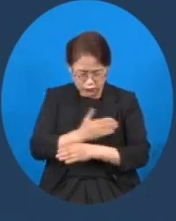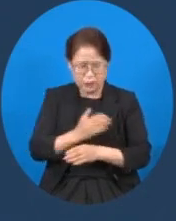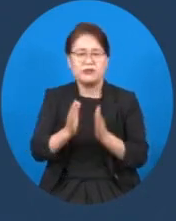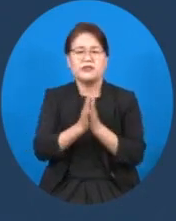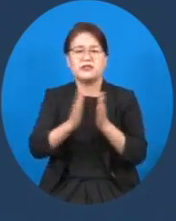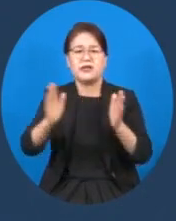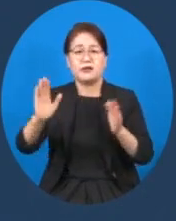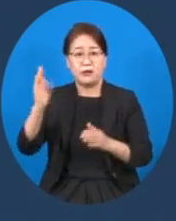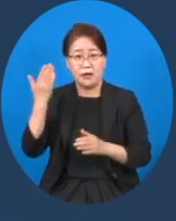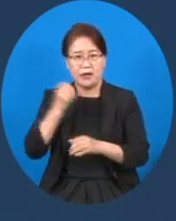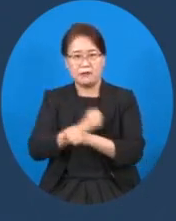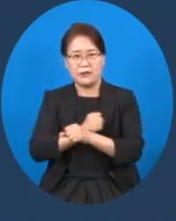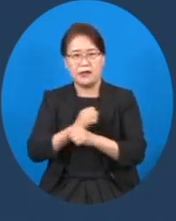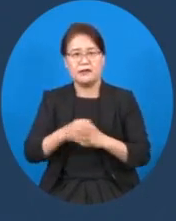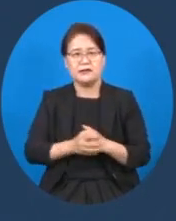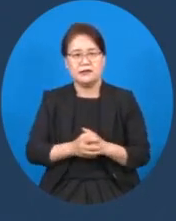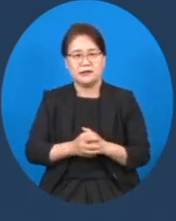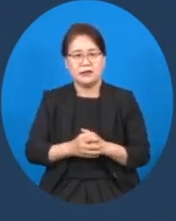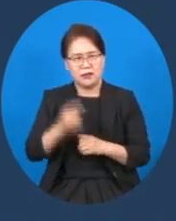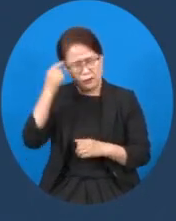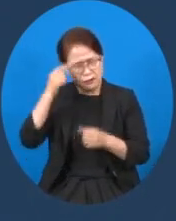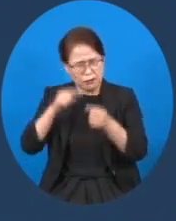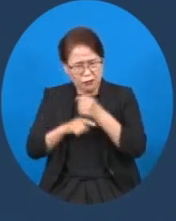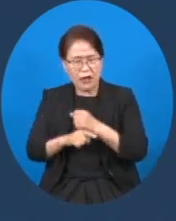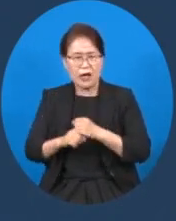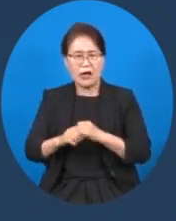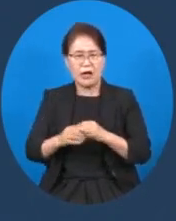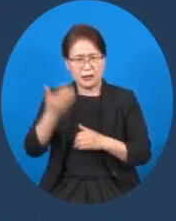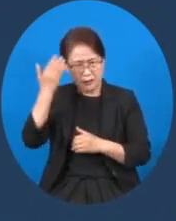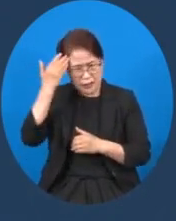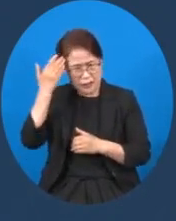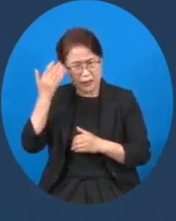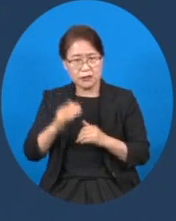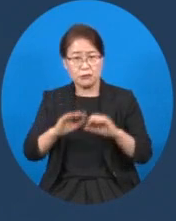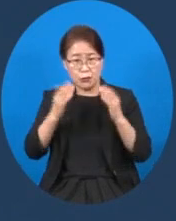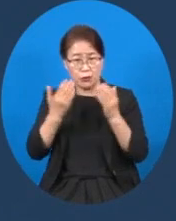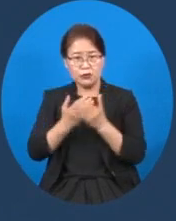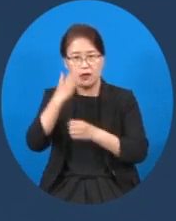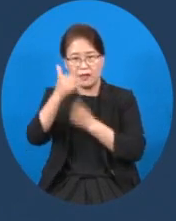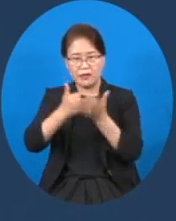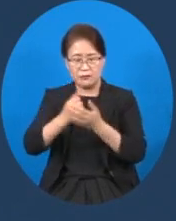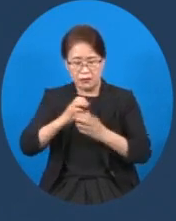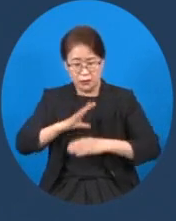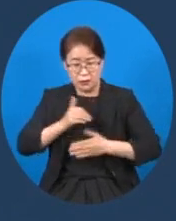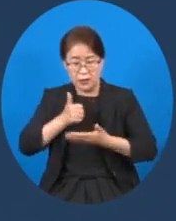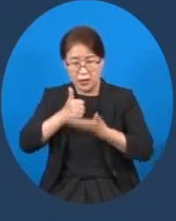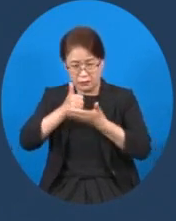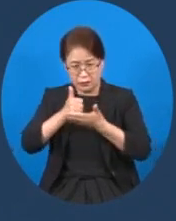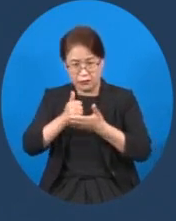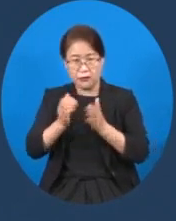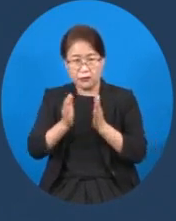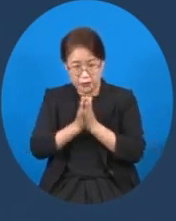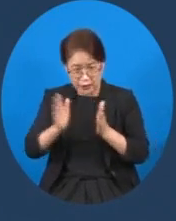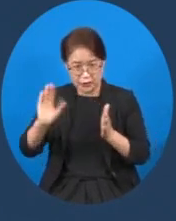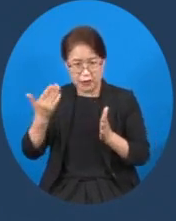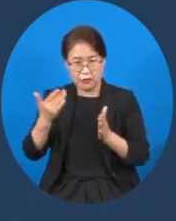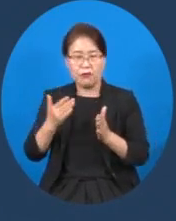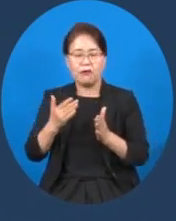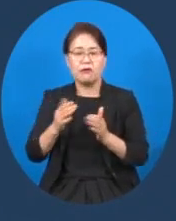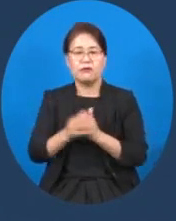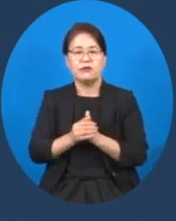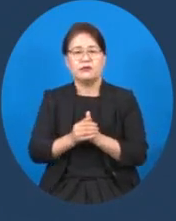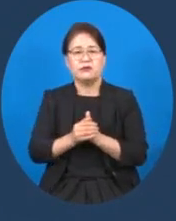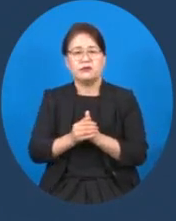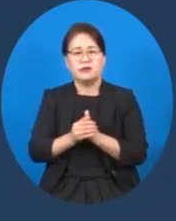합니다. 세상의 모든 과학도 학문도 다 하나님을 경외함으로 시작이 되어야 되고 하나님을 경외하는